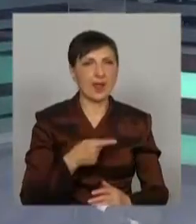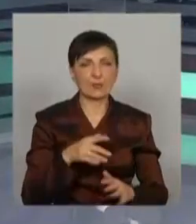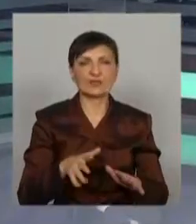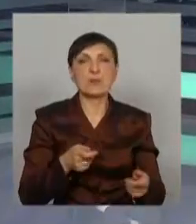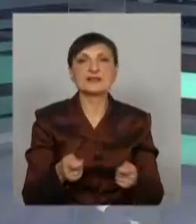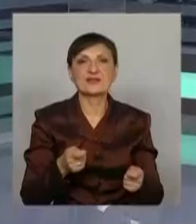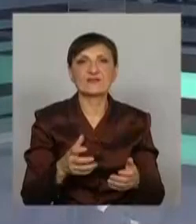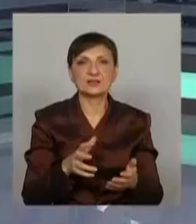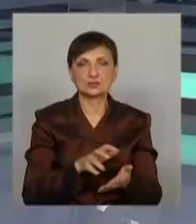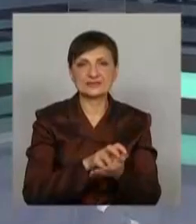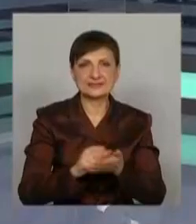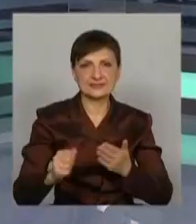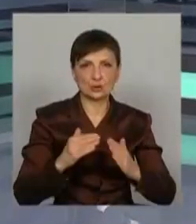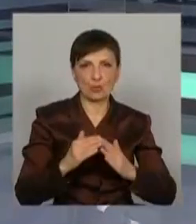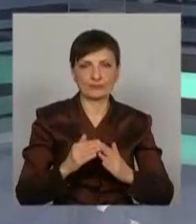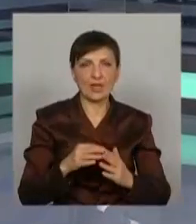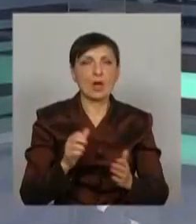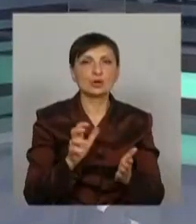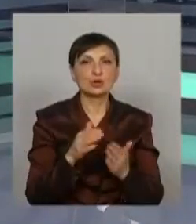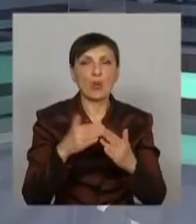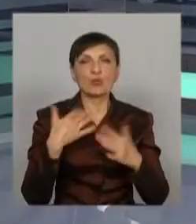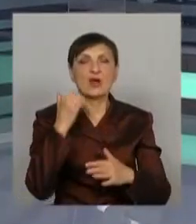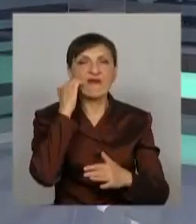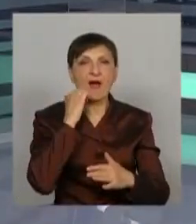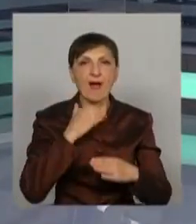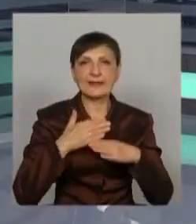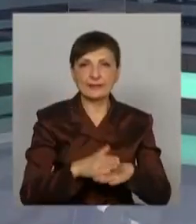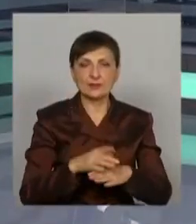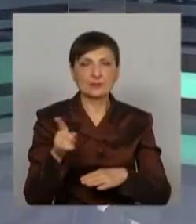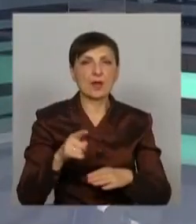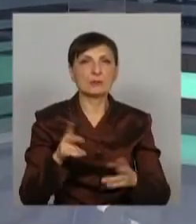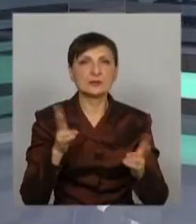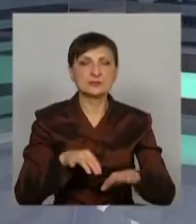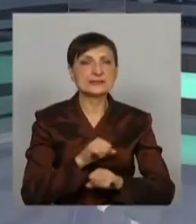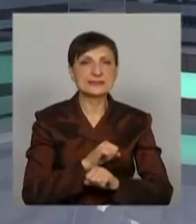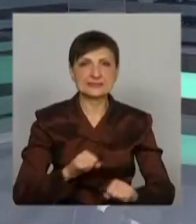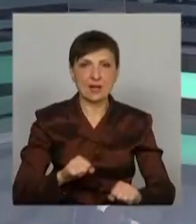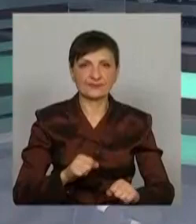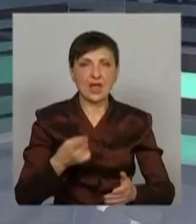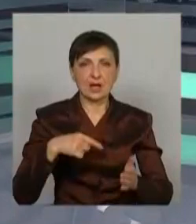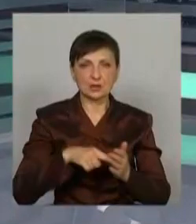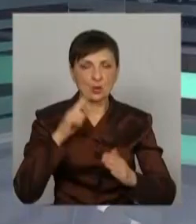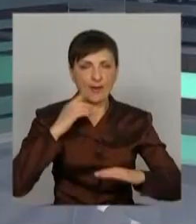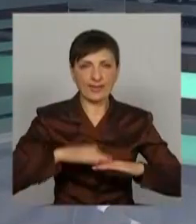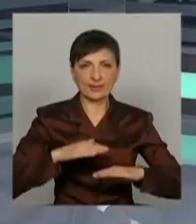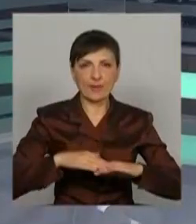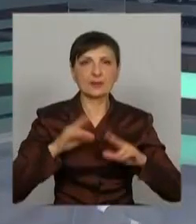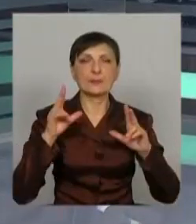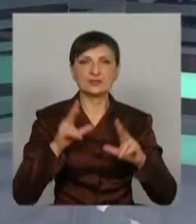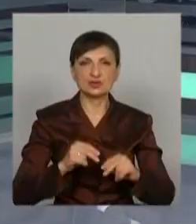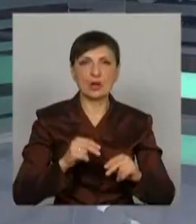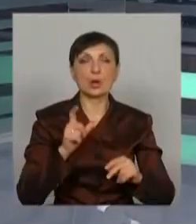снести объект по их мнению дом аварийным и оставаться в нем небезопасно в городском акимате пообещали